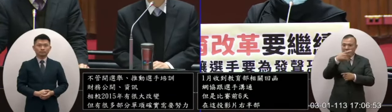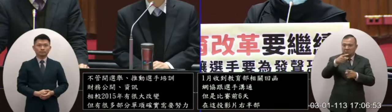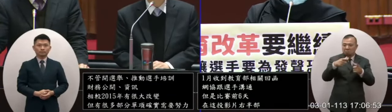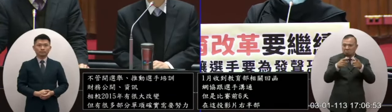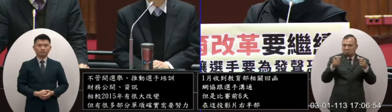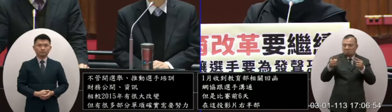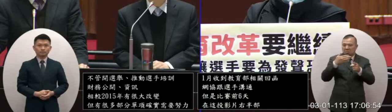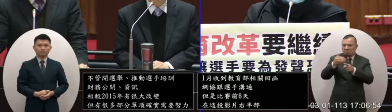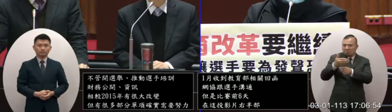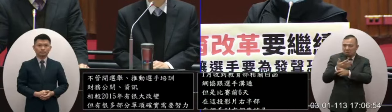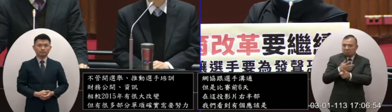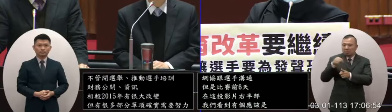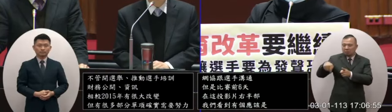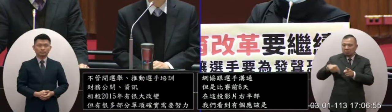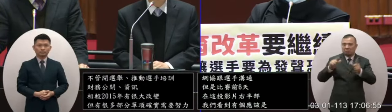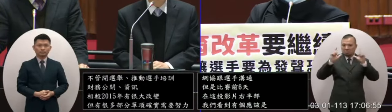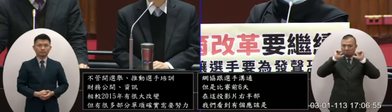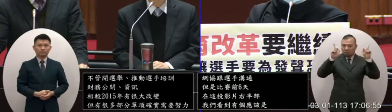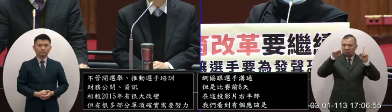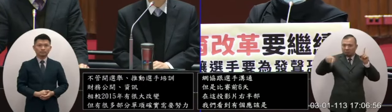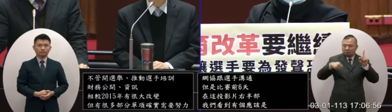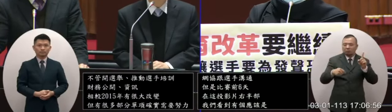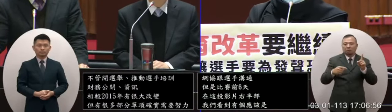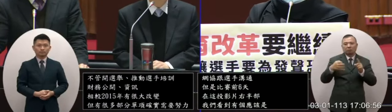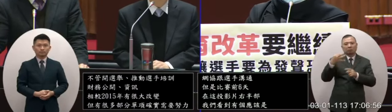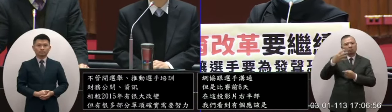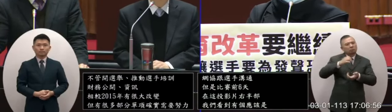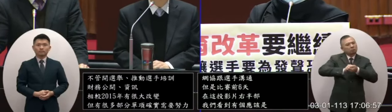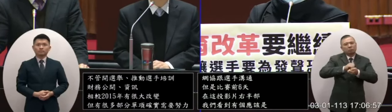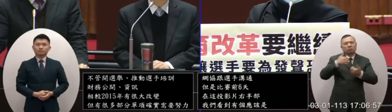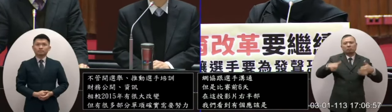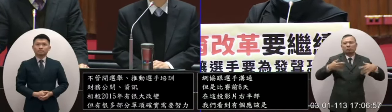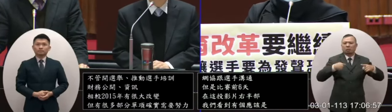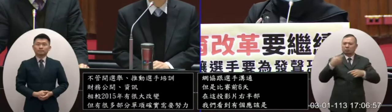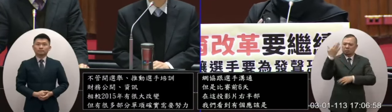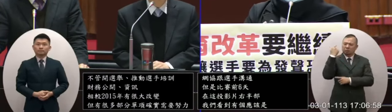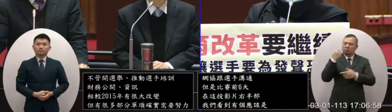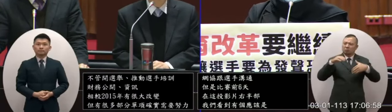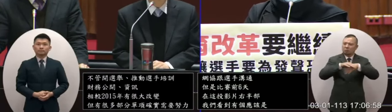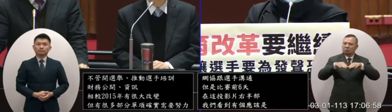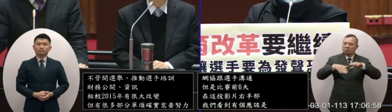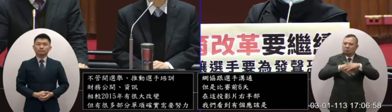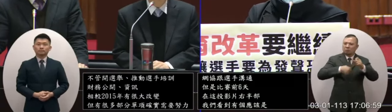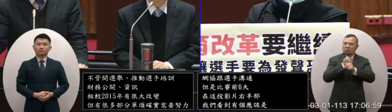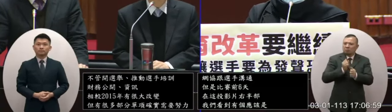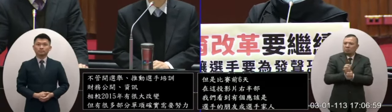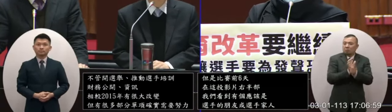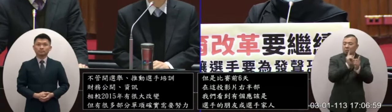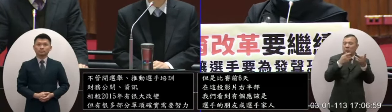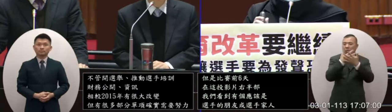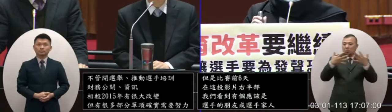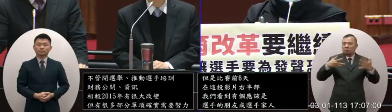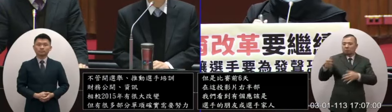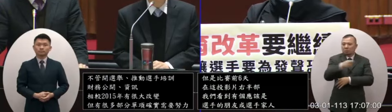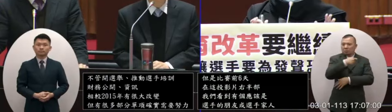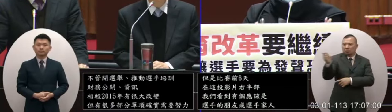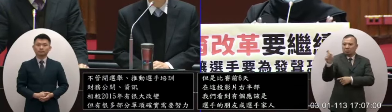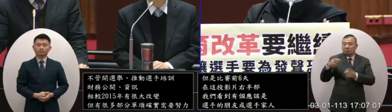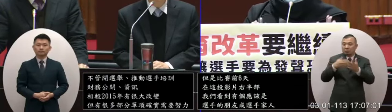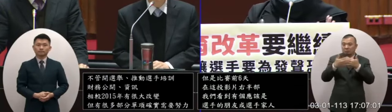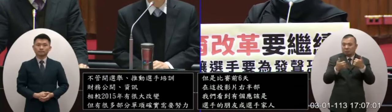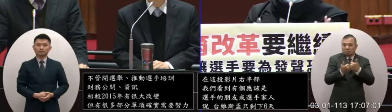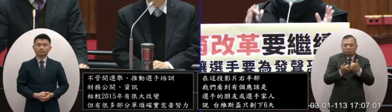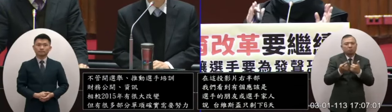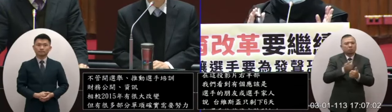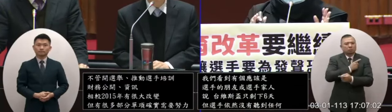事情，而且还发生更离谱的现象。以我过去做文化工作，网协他们甚至还制作了